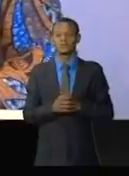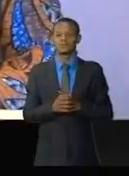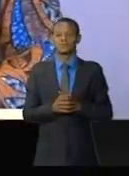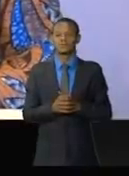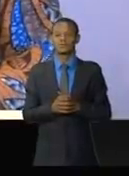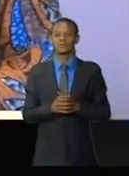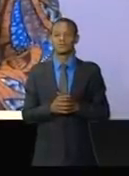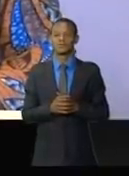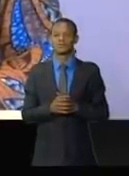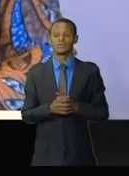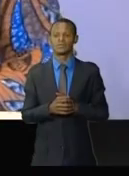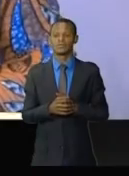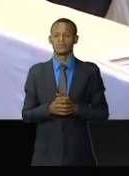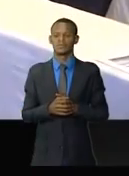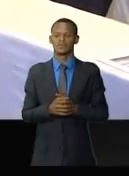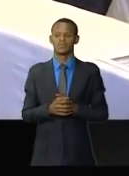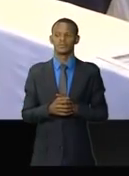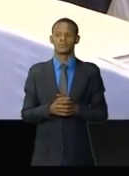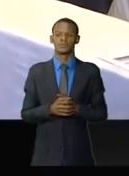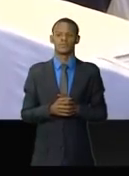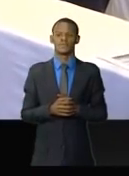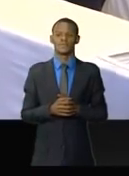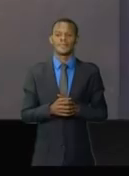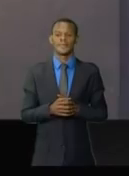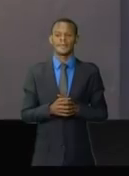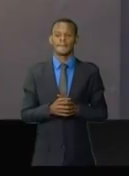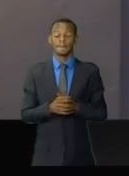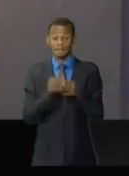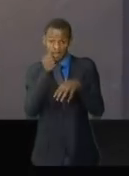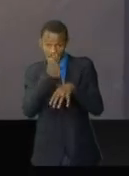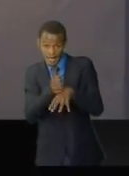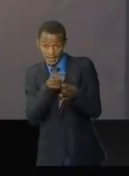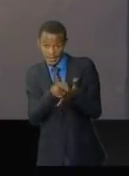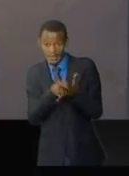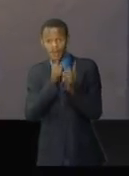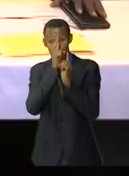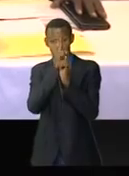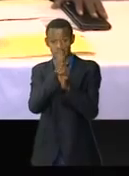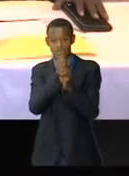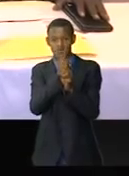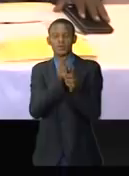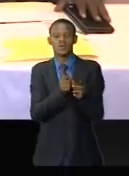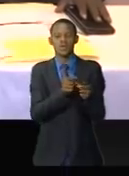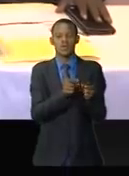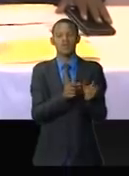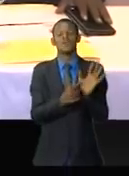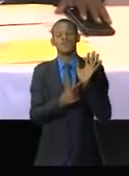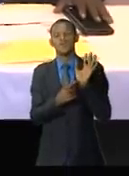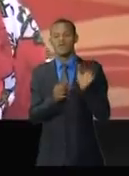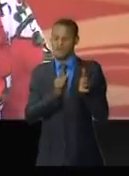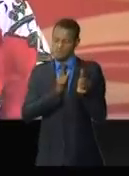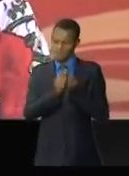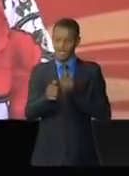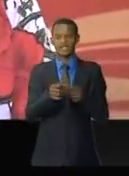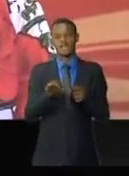feuille de route des priorités du comité national et vise à assurer les fonctionnements et crédibiliser la mise en œuvre du